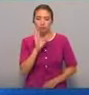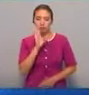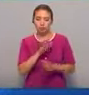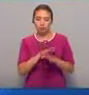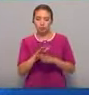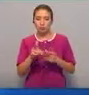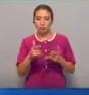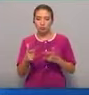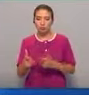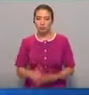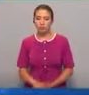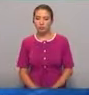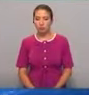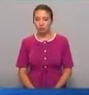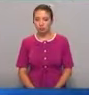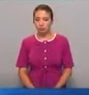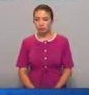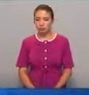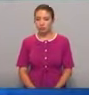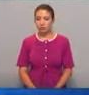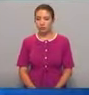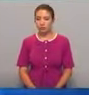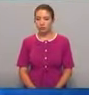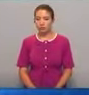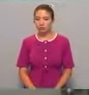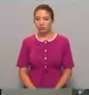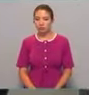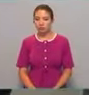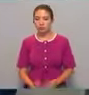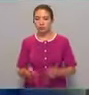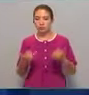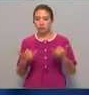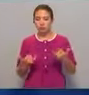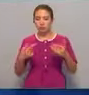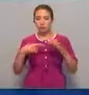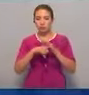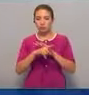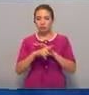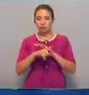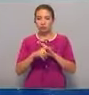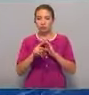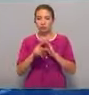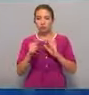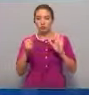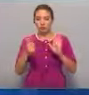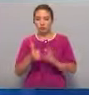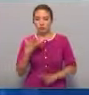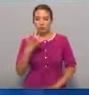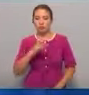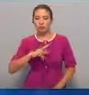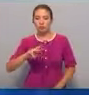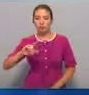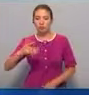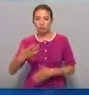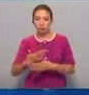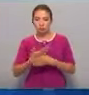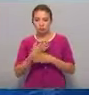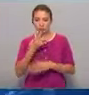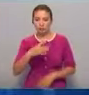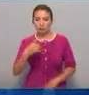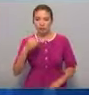етеді. Бізде әзіргі мынау ішкі орамдарға осы 6 айлықта 500 миллион теңге ақша бөлінген. Қазір